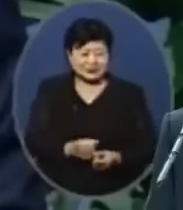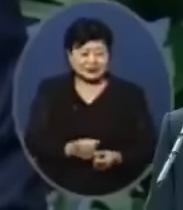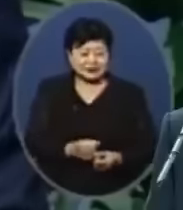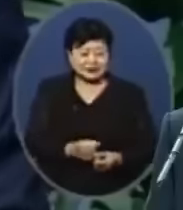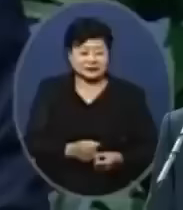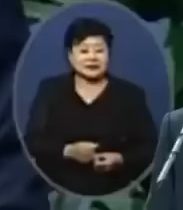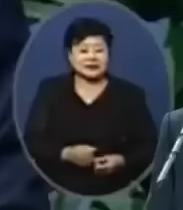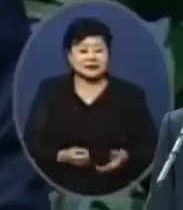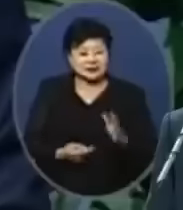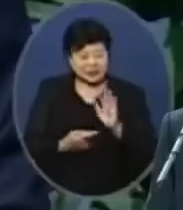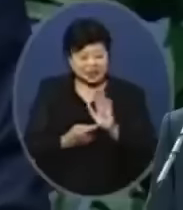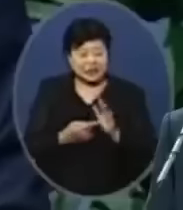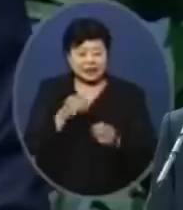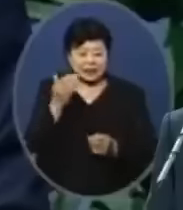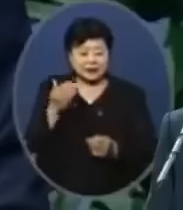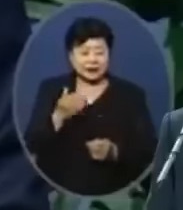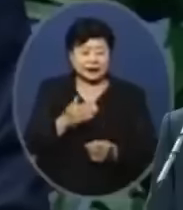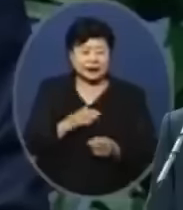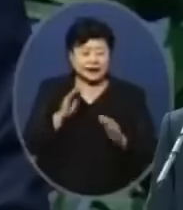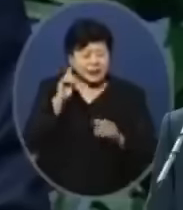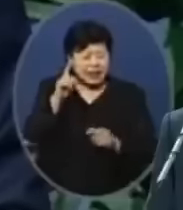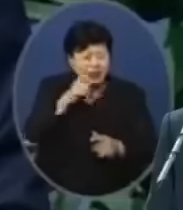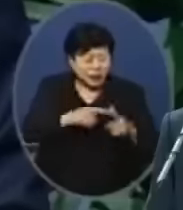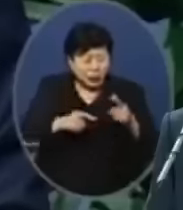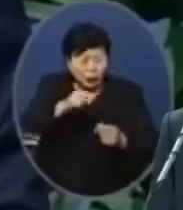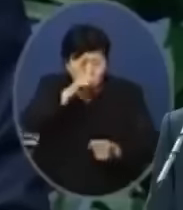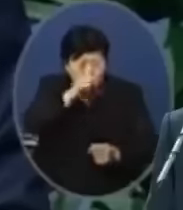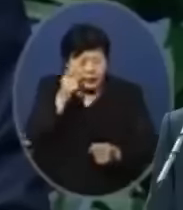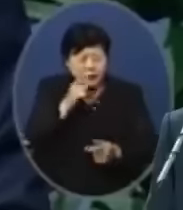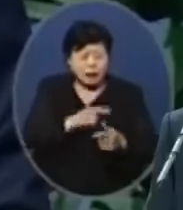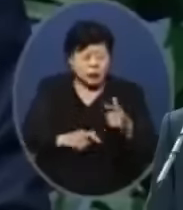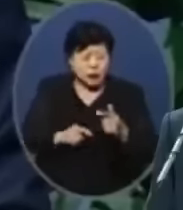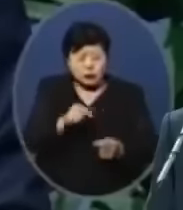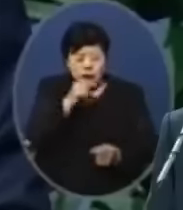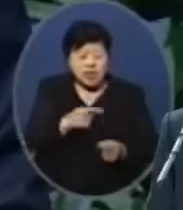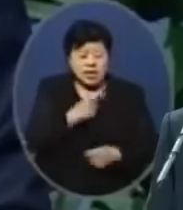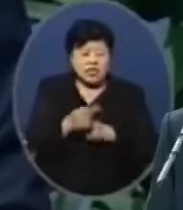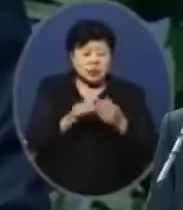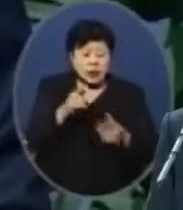일어나게 되는 것입니다. 내일은 오늘보다 다음 달은 금번